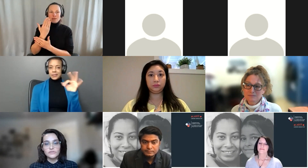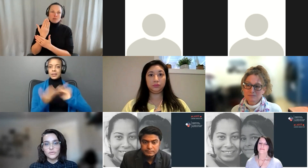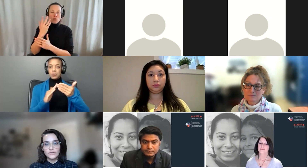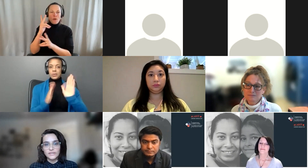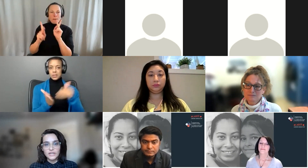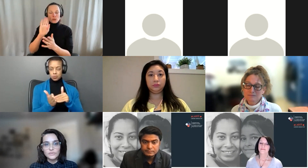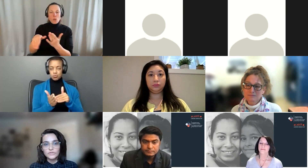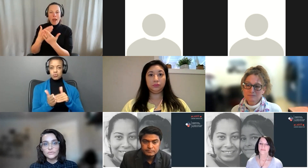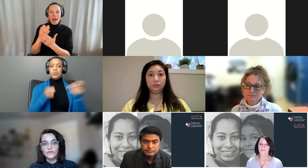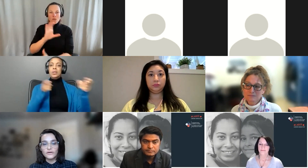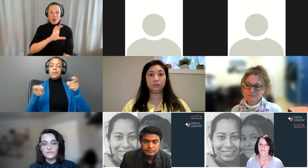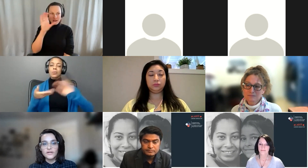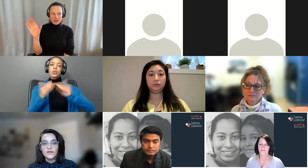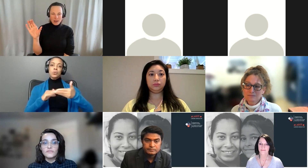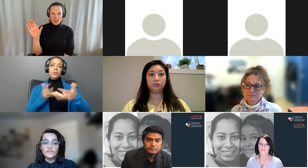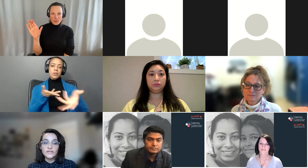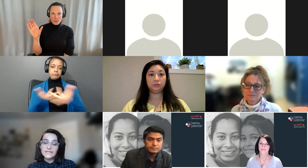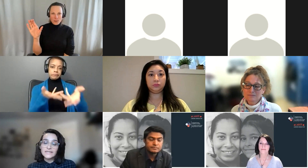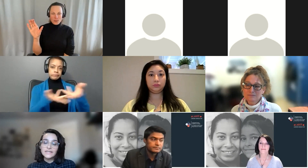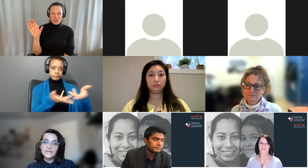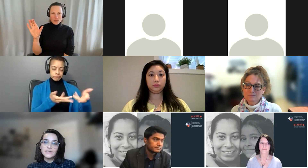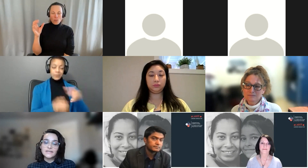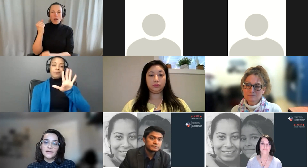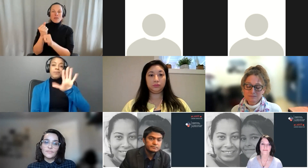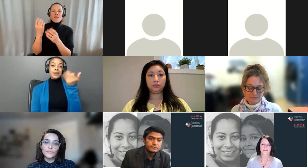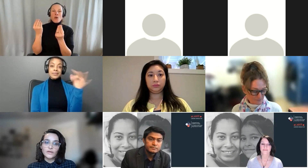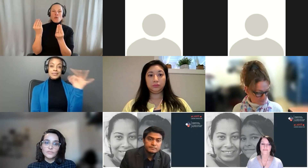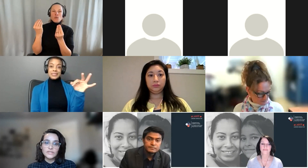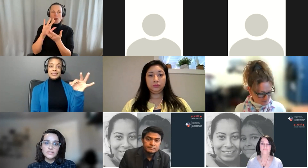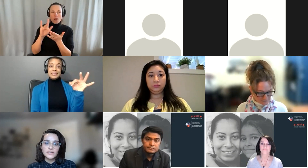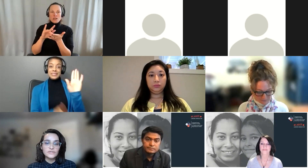et dans les centres communautaires où nous nous engageons